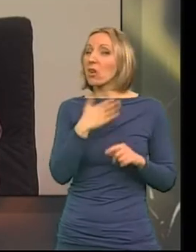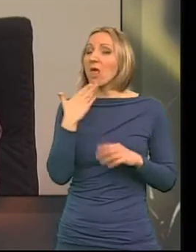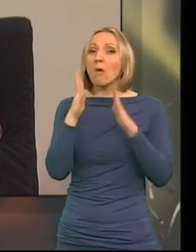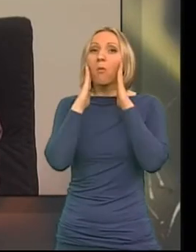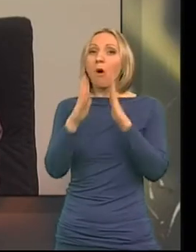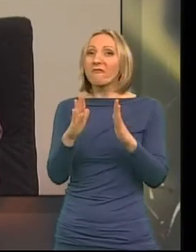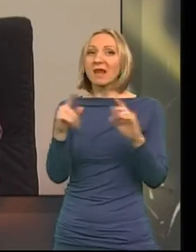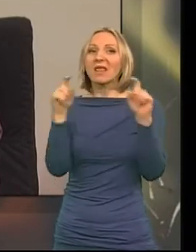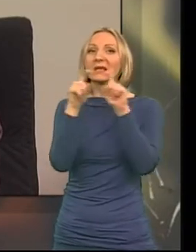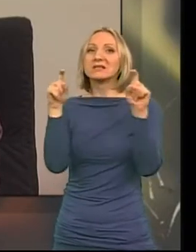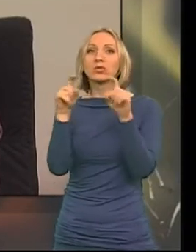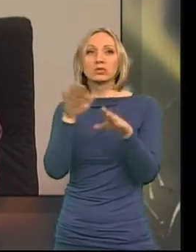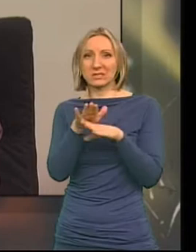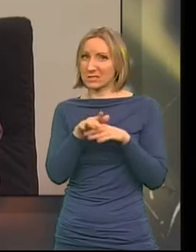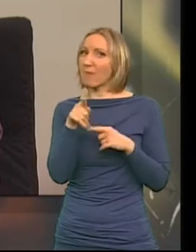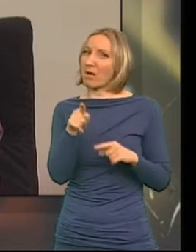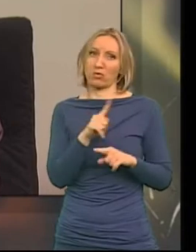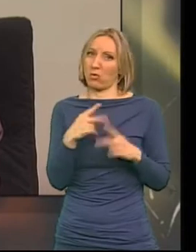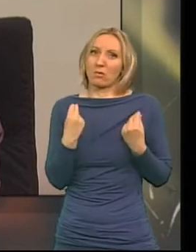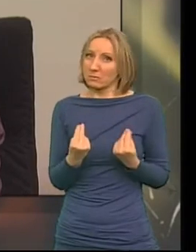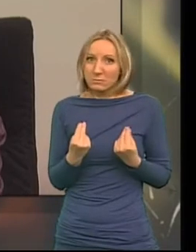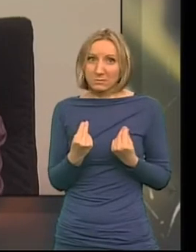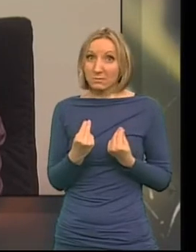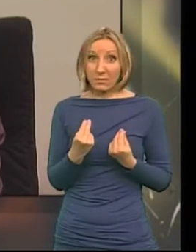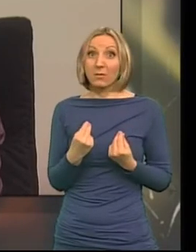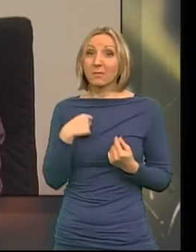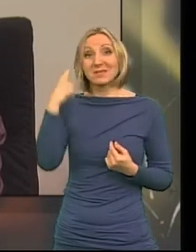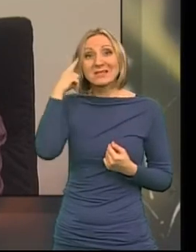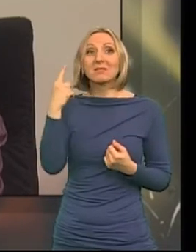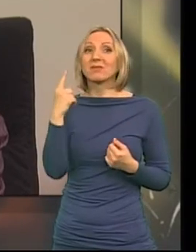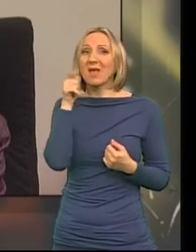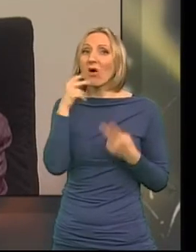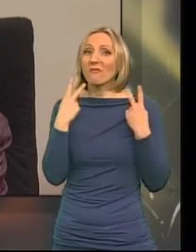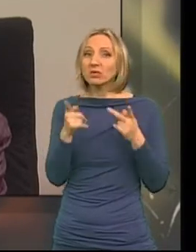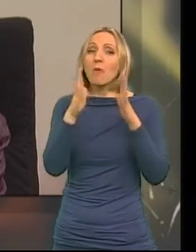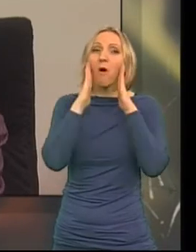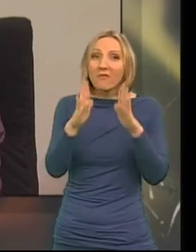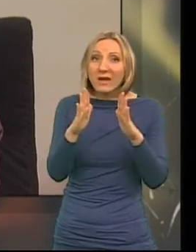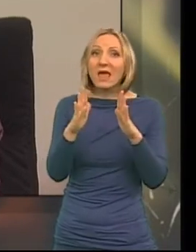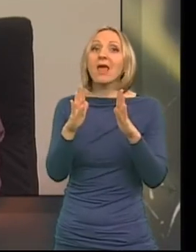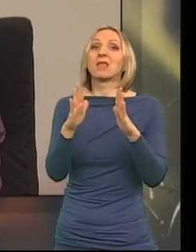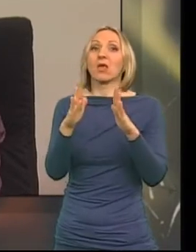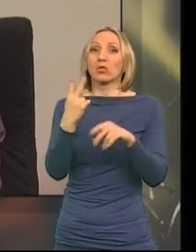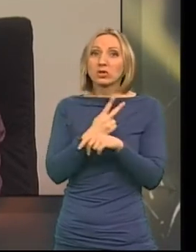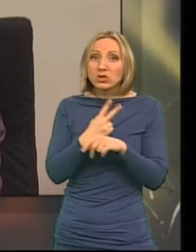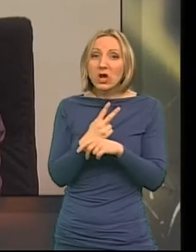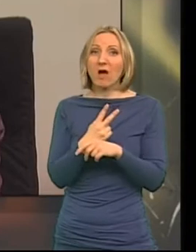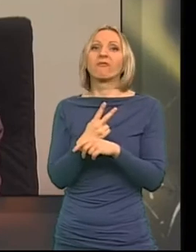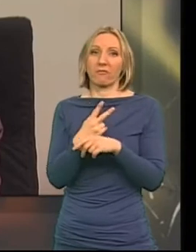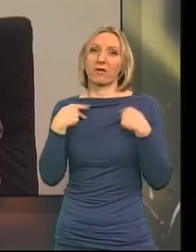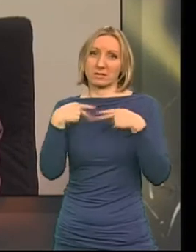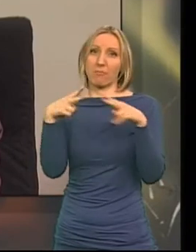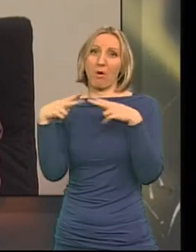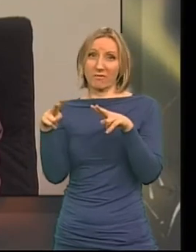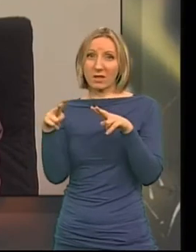institucije sistema. To je zaista poražavajuće, mislim da je bilo jako značajno da to poverenje i u državu i u nas sve aktere povrate. Jer i